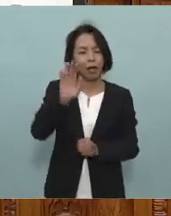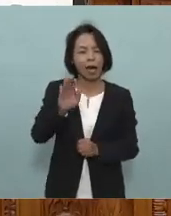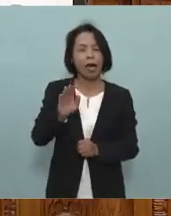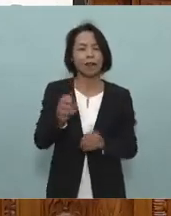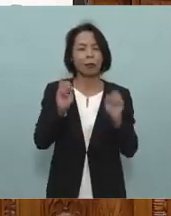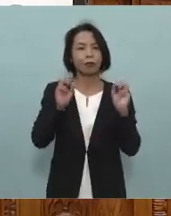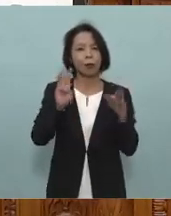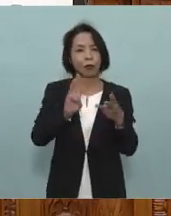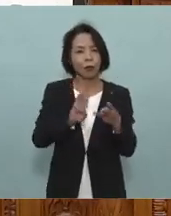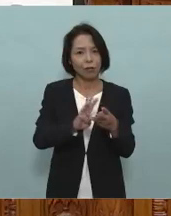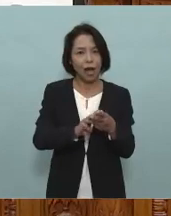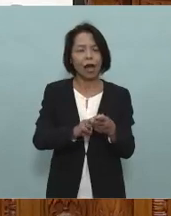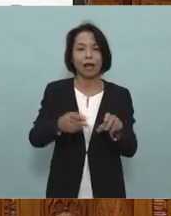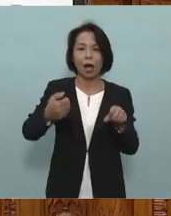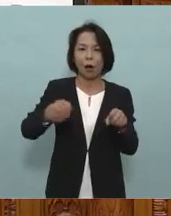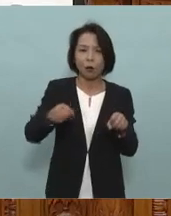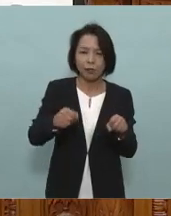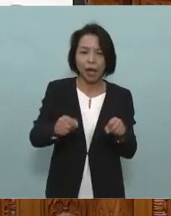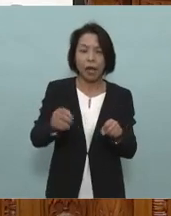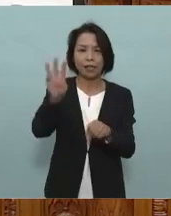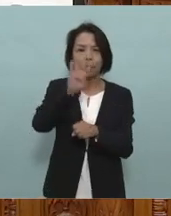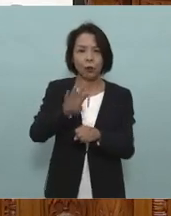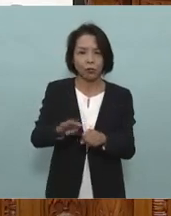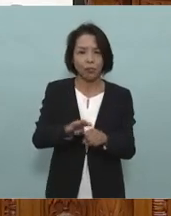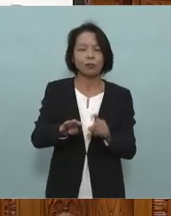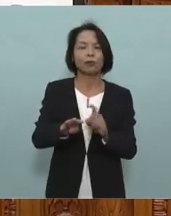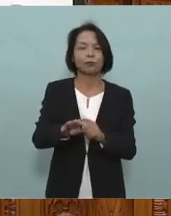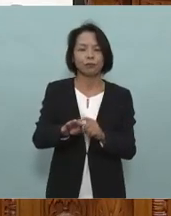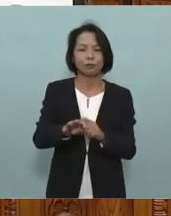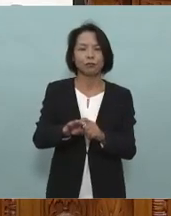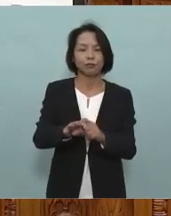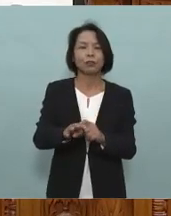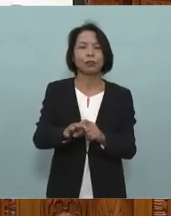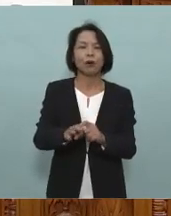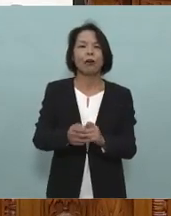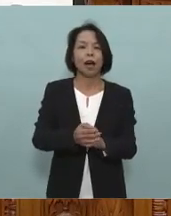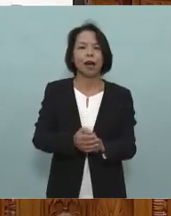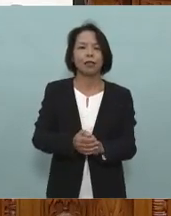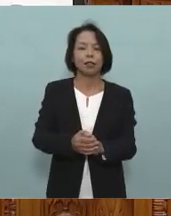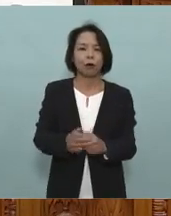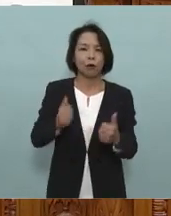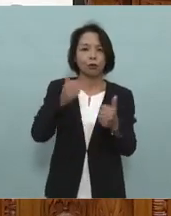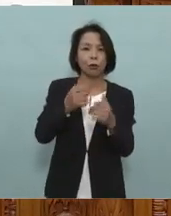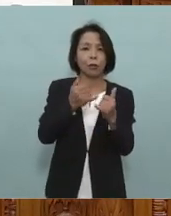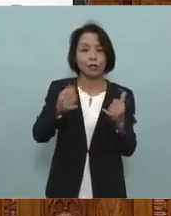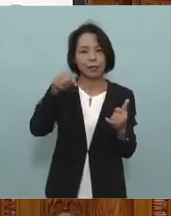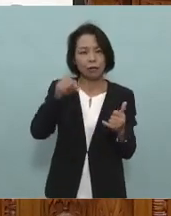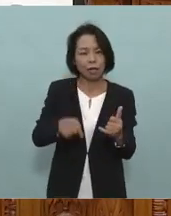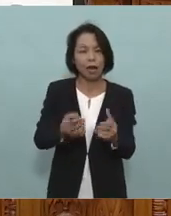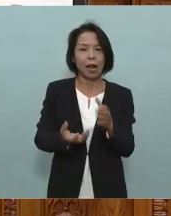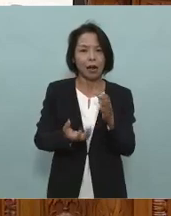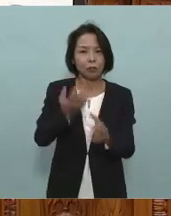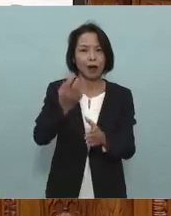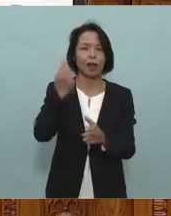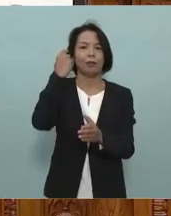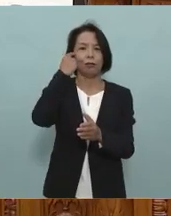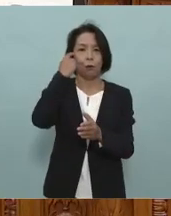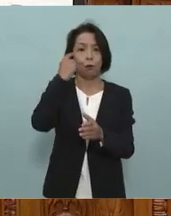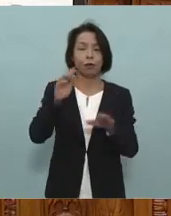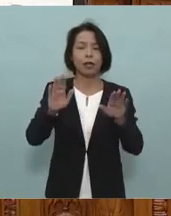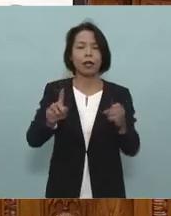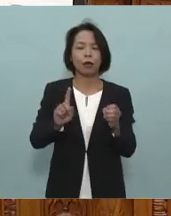トヨタホンダソニーは彼ら挑戦者の中から生まれるその強い思いから本音を